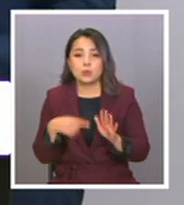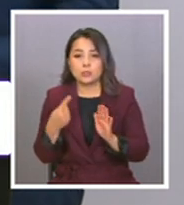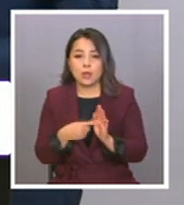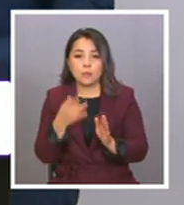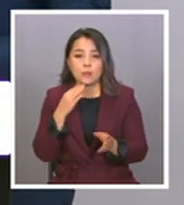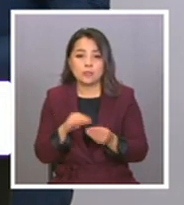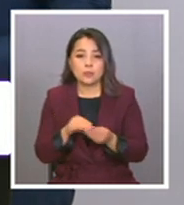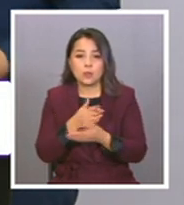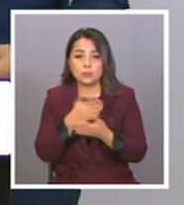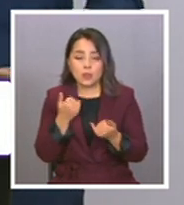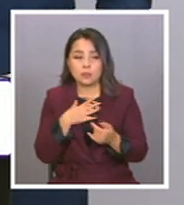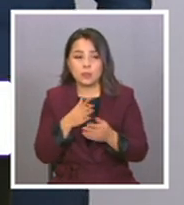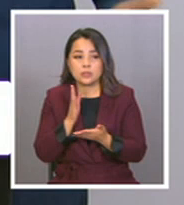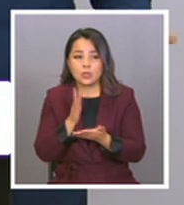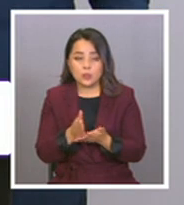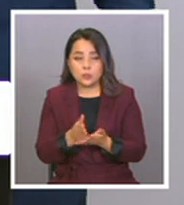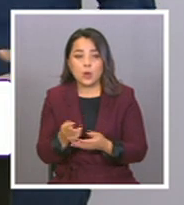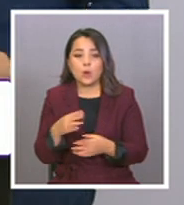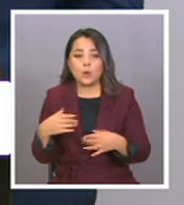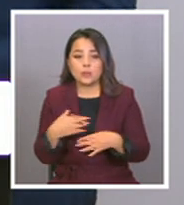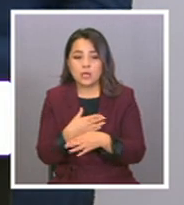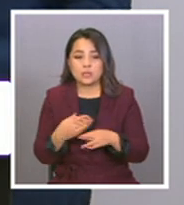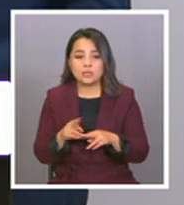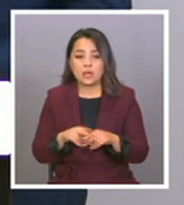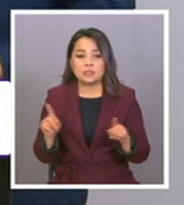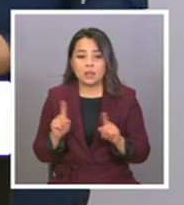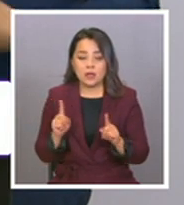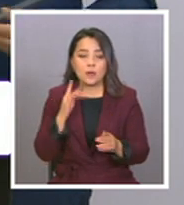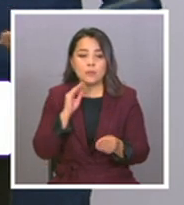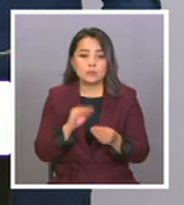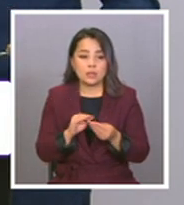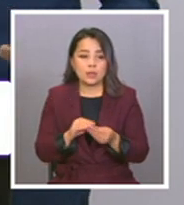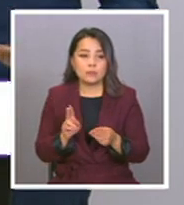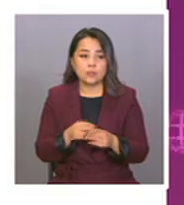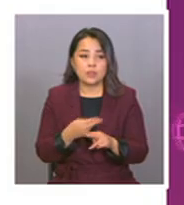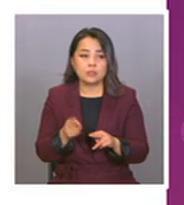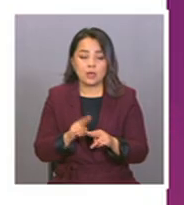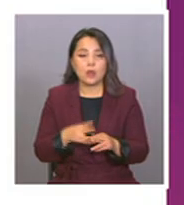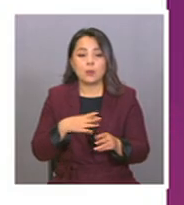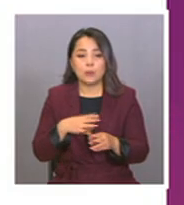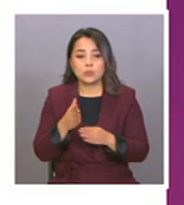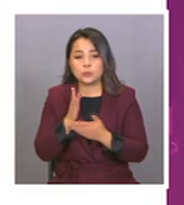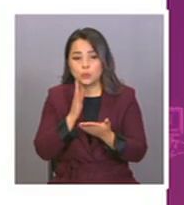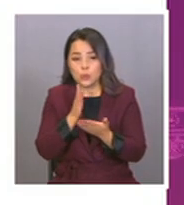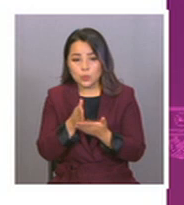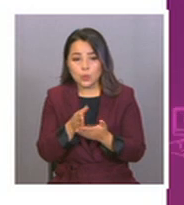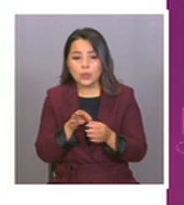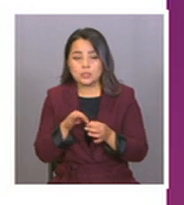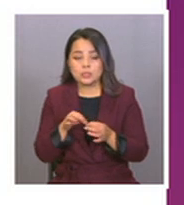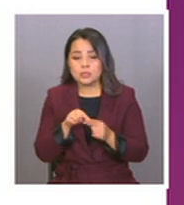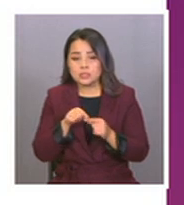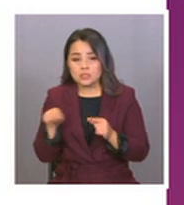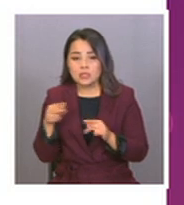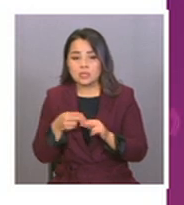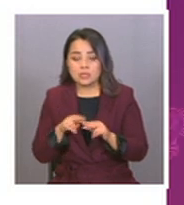түзу сызықты қозғалыс дегеніміз не? Бір қалыпсыз түзу сызықты қозғалыс дегеніміз дене кез